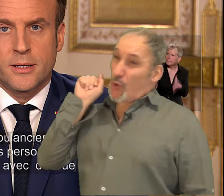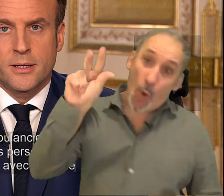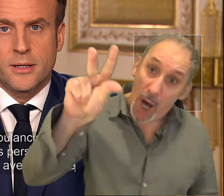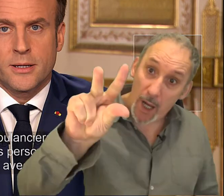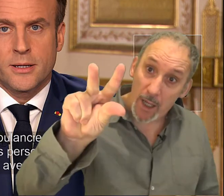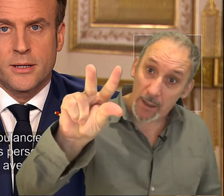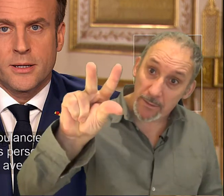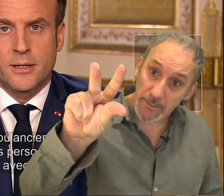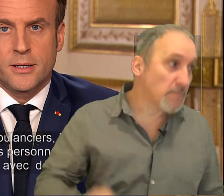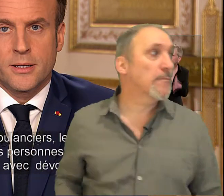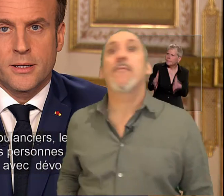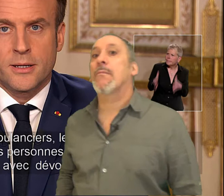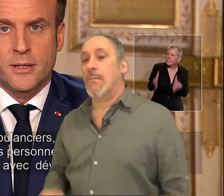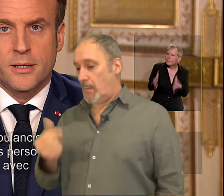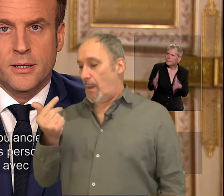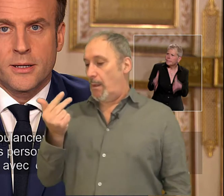2 Français sur 3.